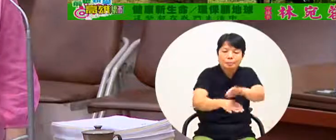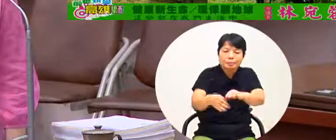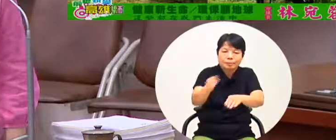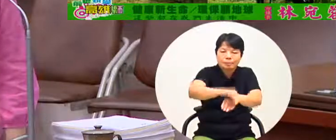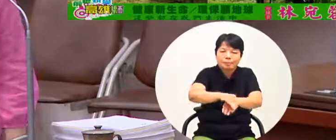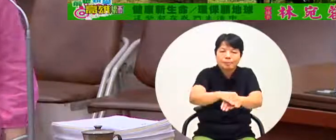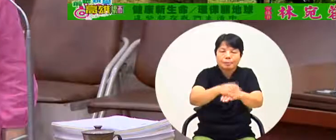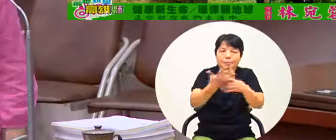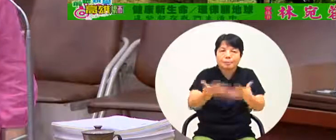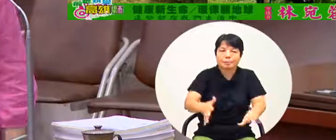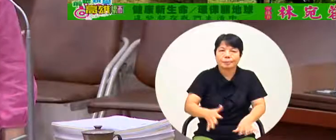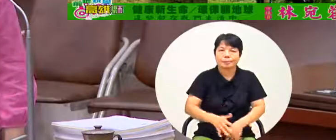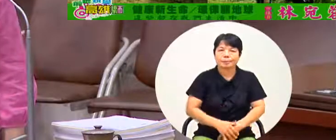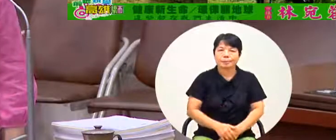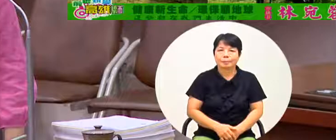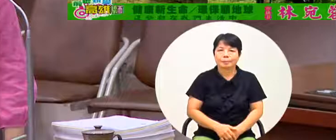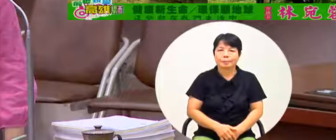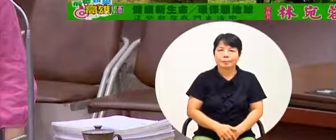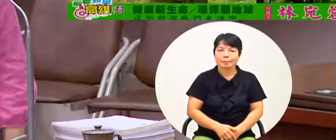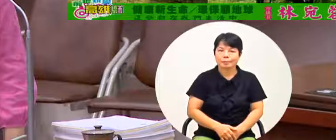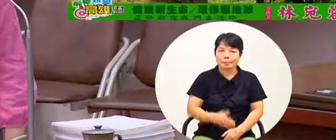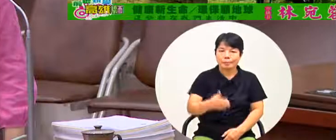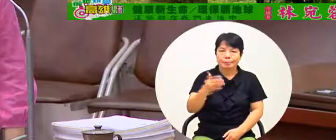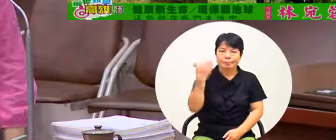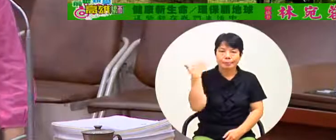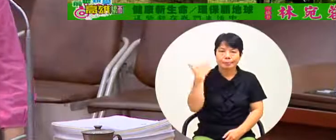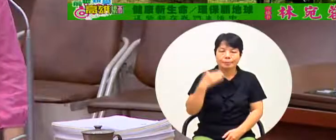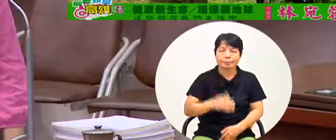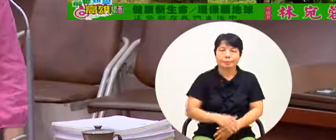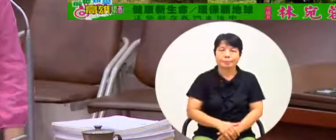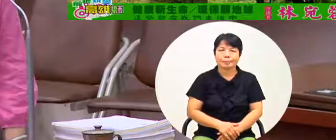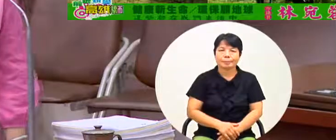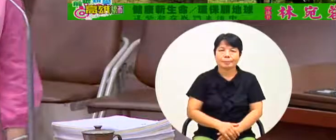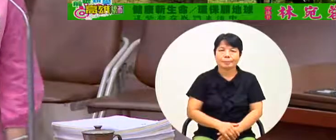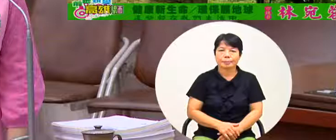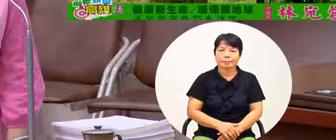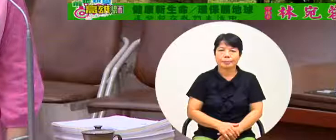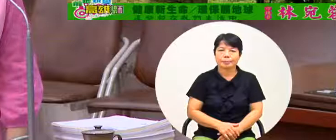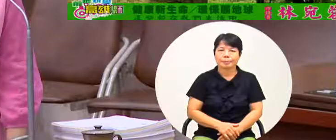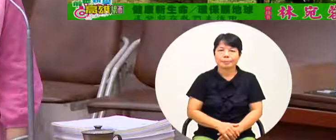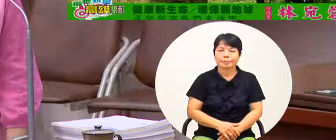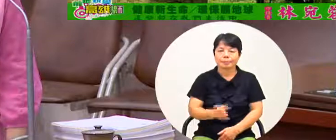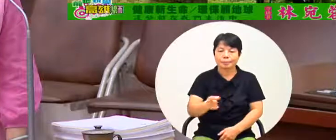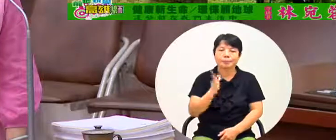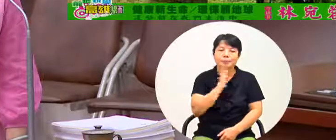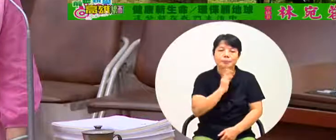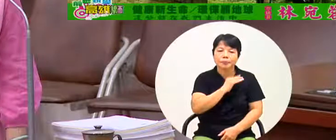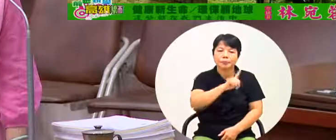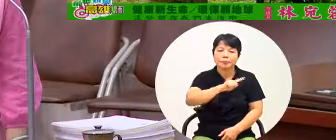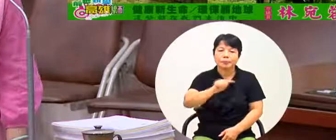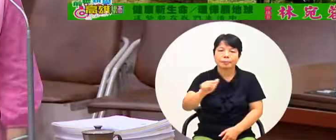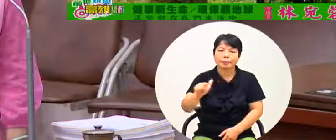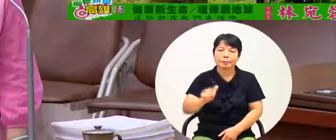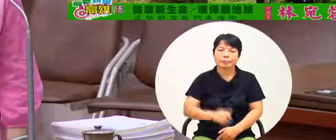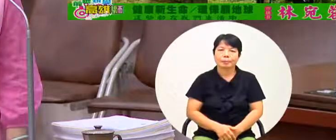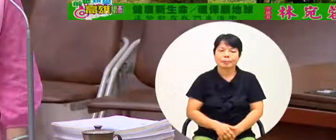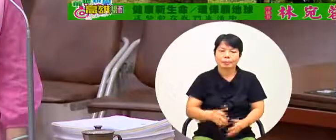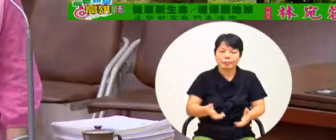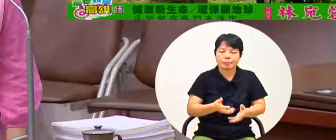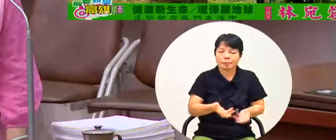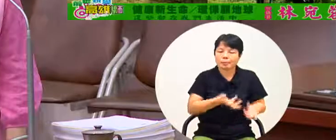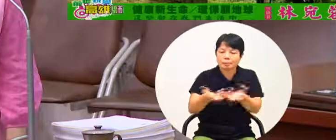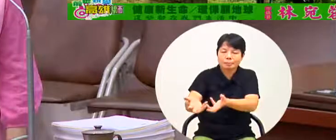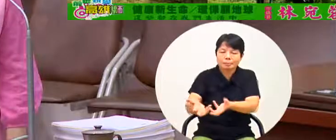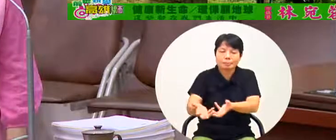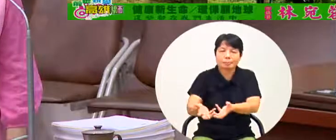时一时没有办法把这些废气哈、把它移走。那当然经过本席的质询